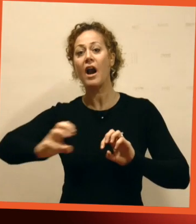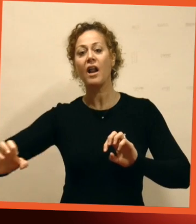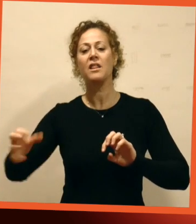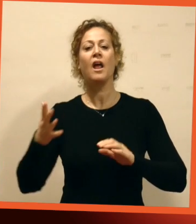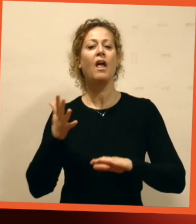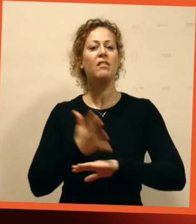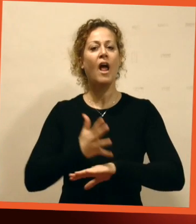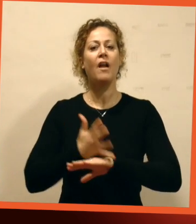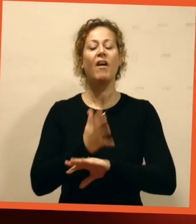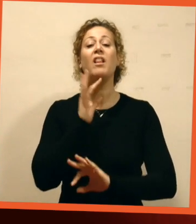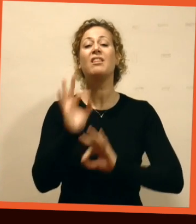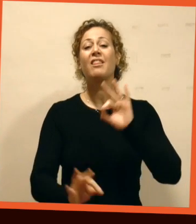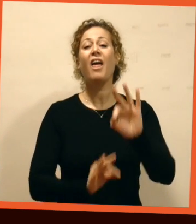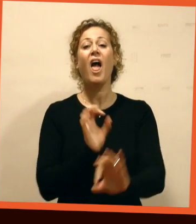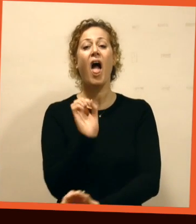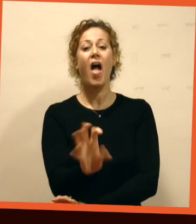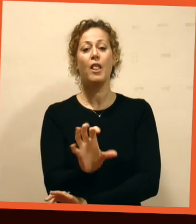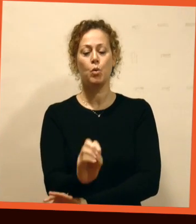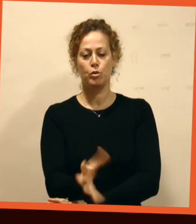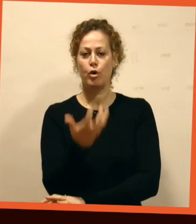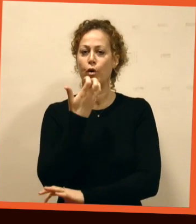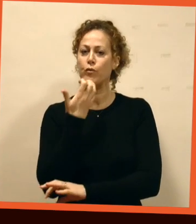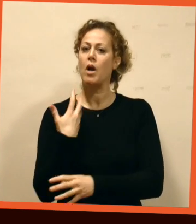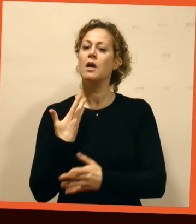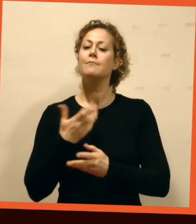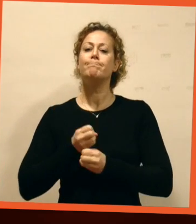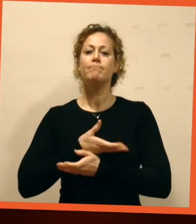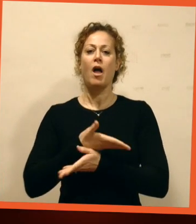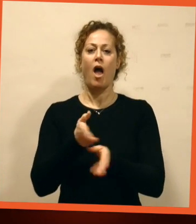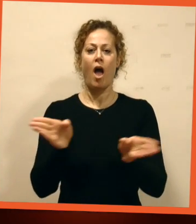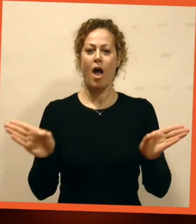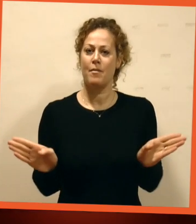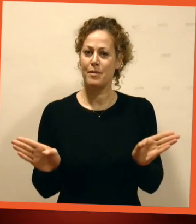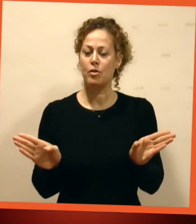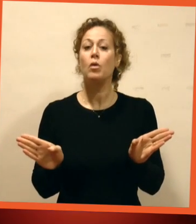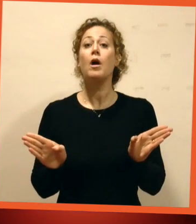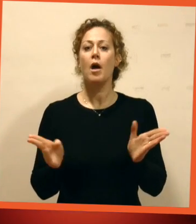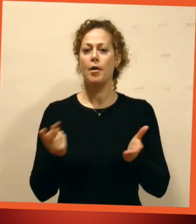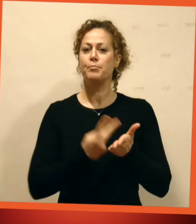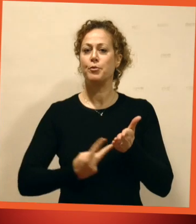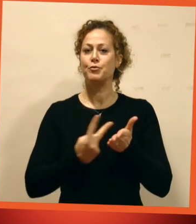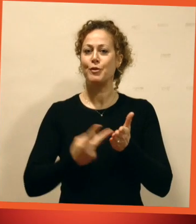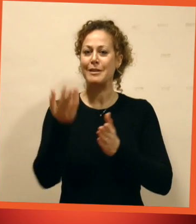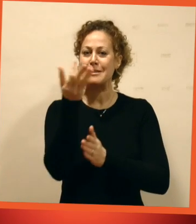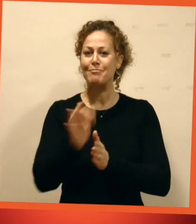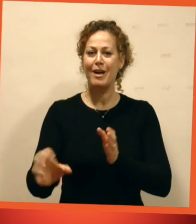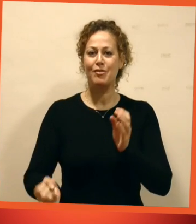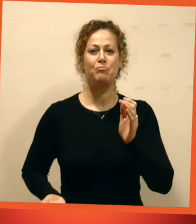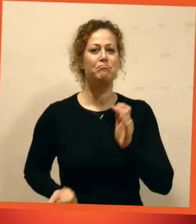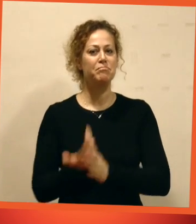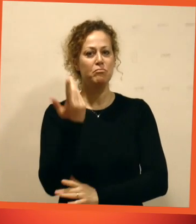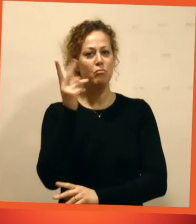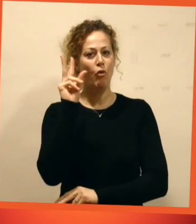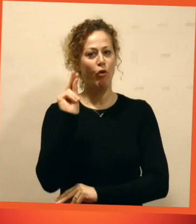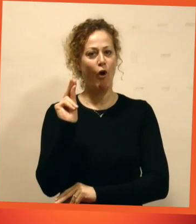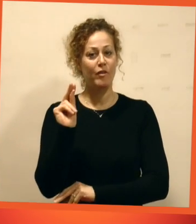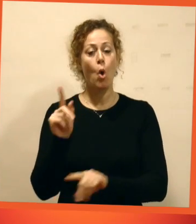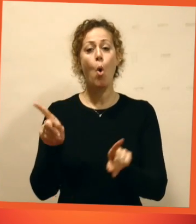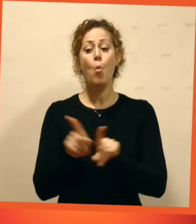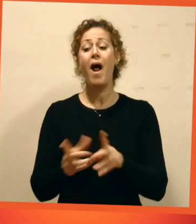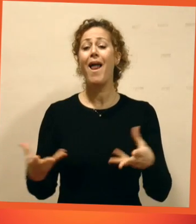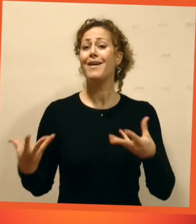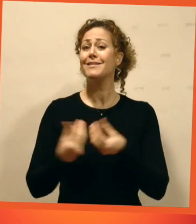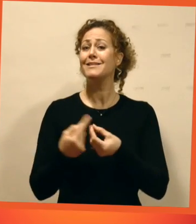di aprirsi agli altri, si vengono a tirare dei progetti speciali come quelli che presenteremo quest'oggi assieme